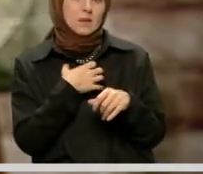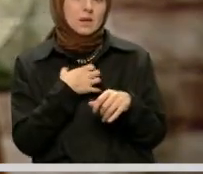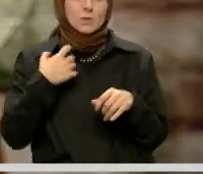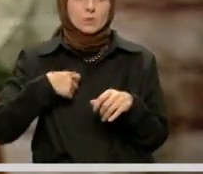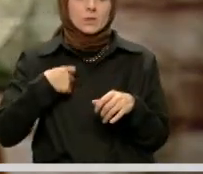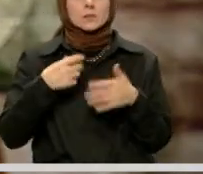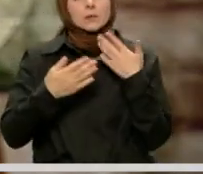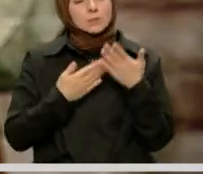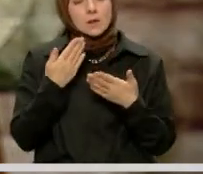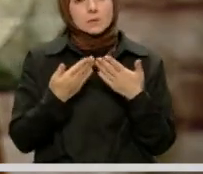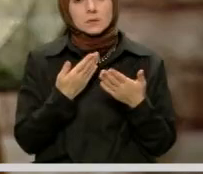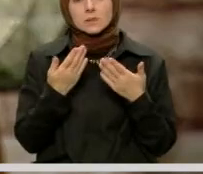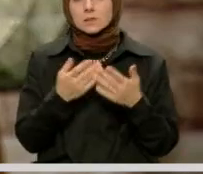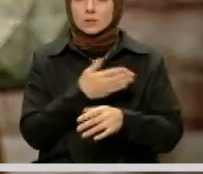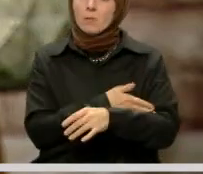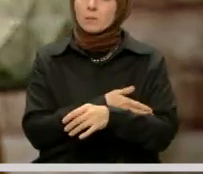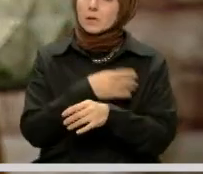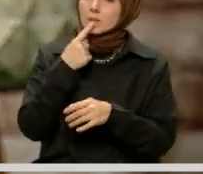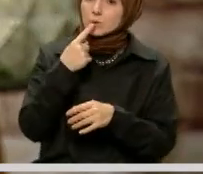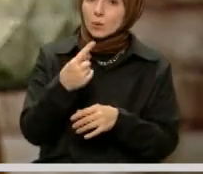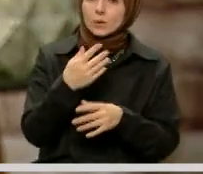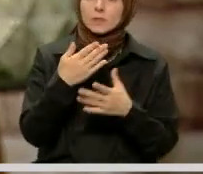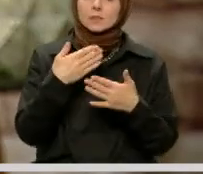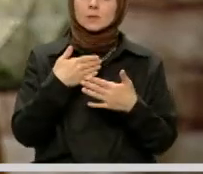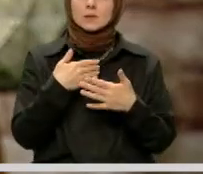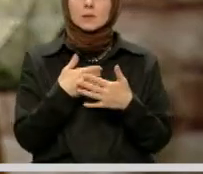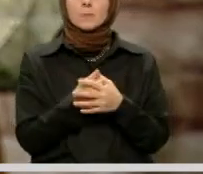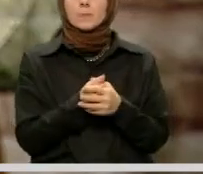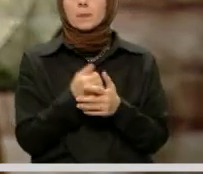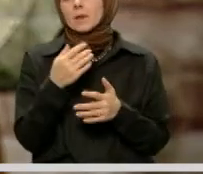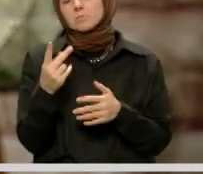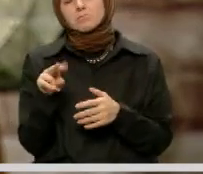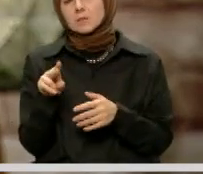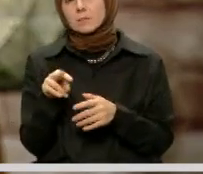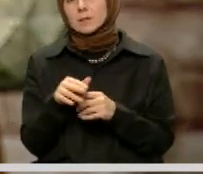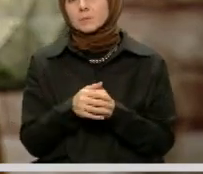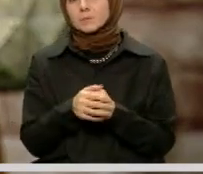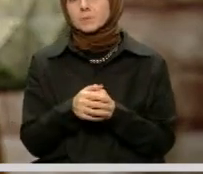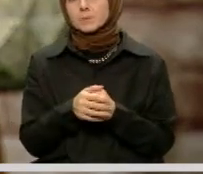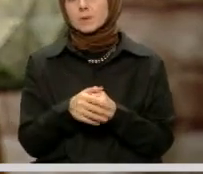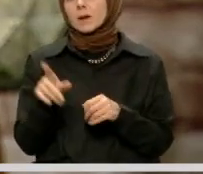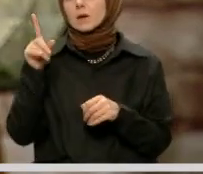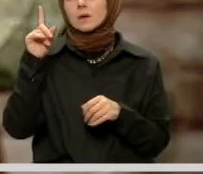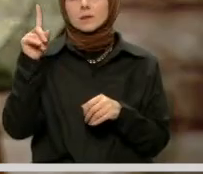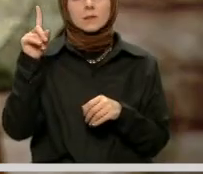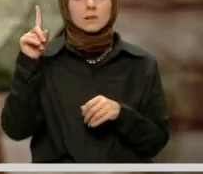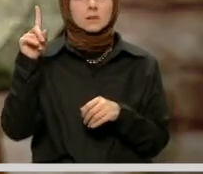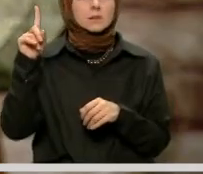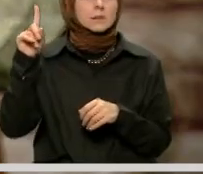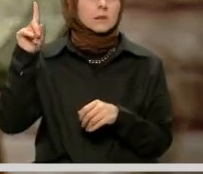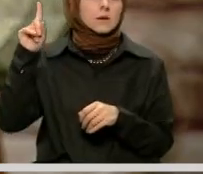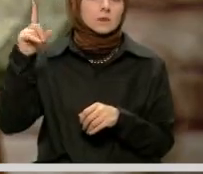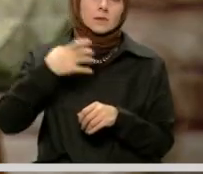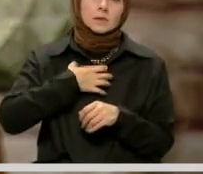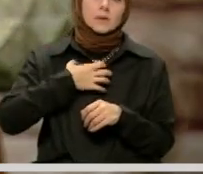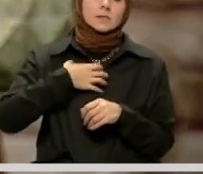hemen orada bizi tanımak isteyenlere aktarırız, kendimizi tanıtırız. Rabbimiz kendisini tanımak